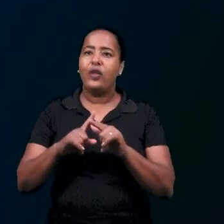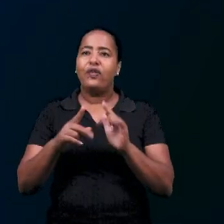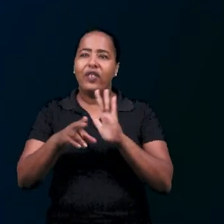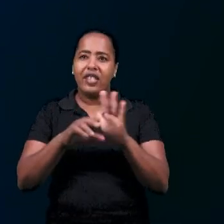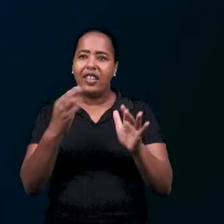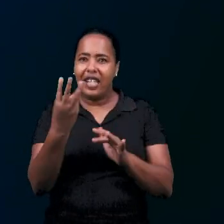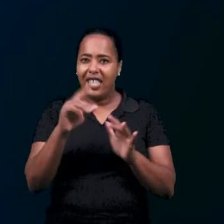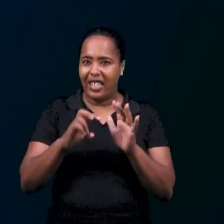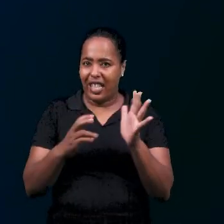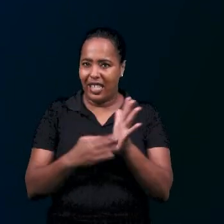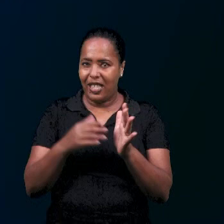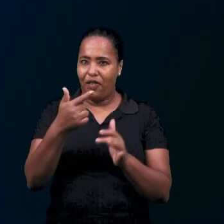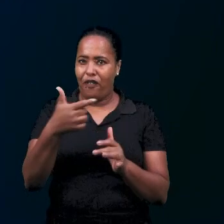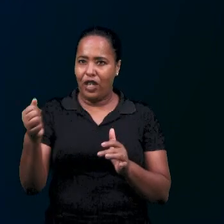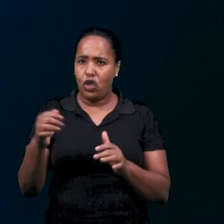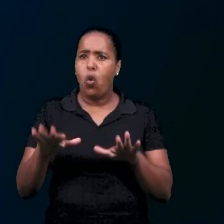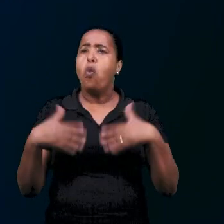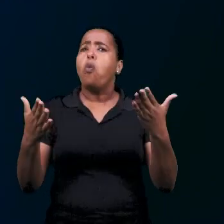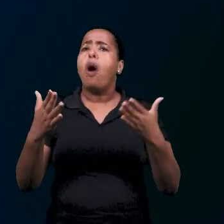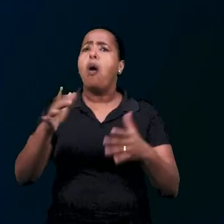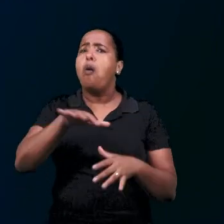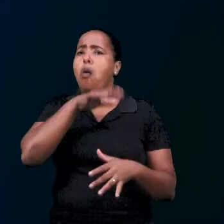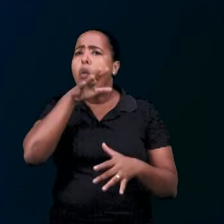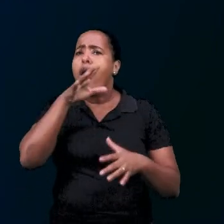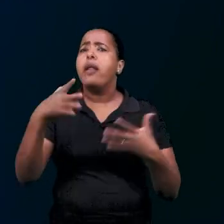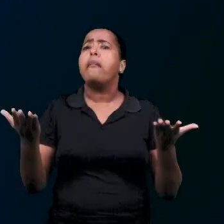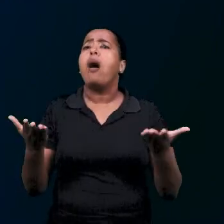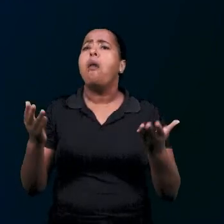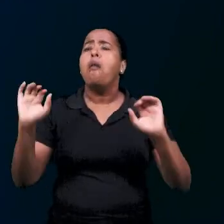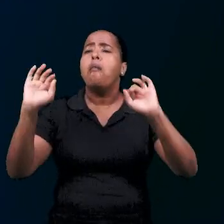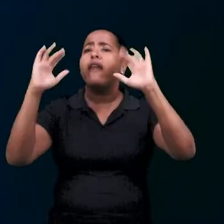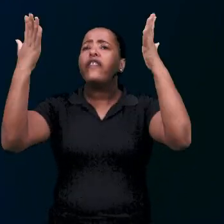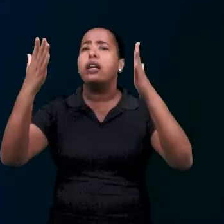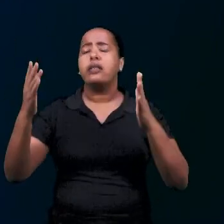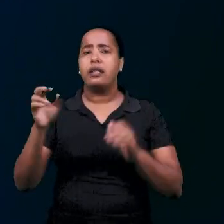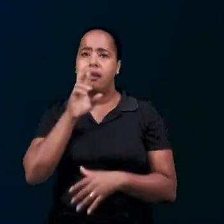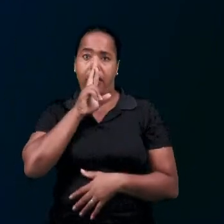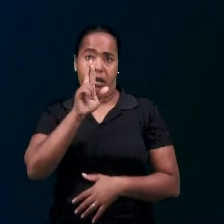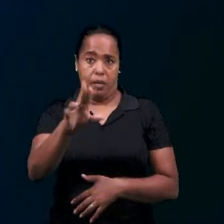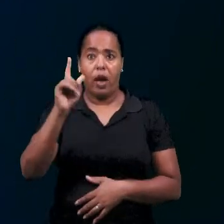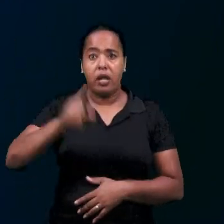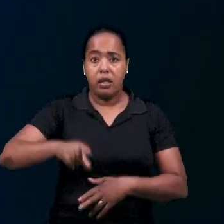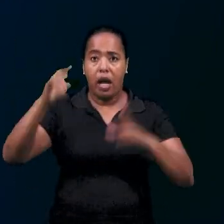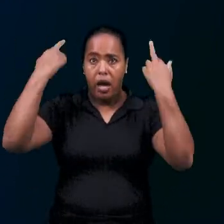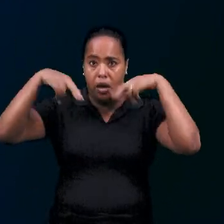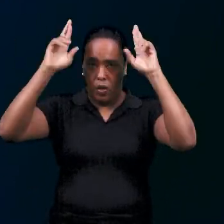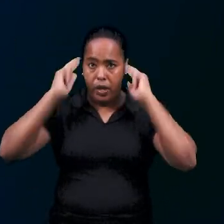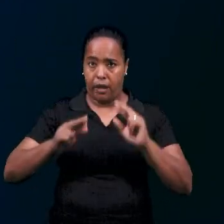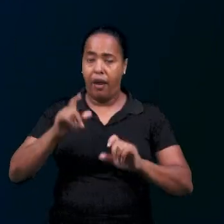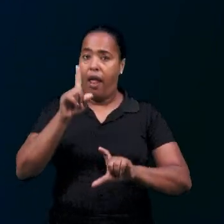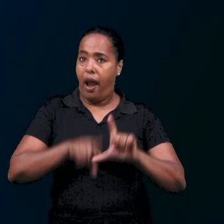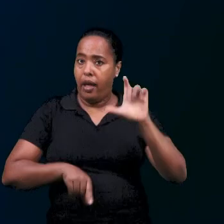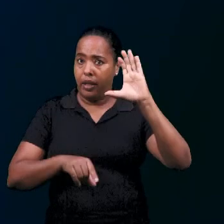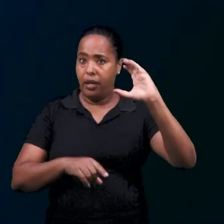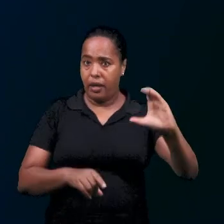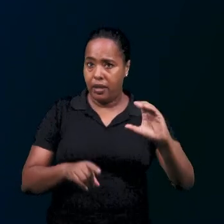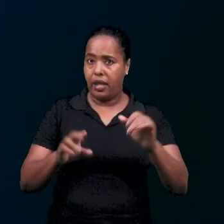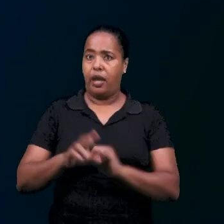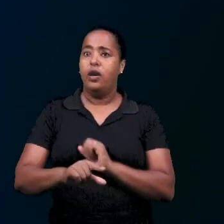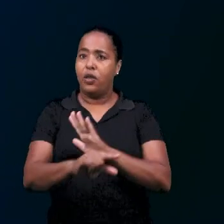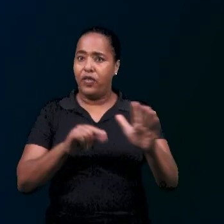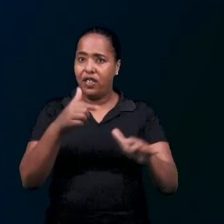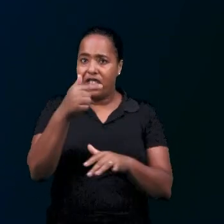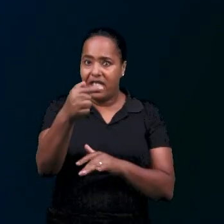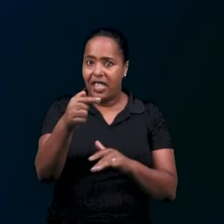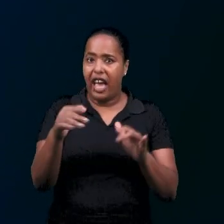le verset 21, quel était l'animal qui servait de nourriture pour la fête? Dites le nom. La réponse c'est l'agneau. Et lettre C.